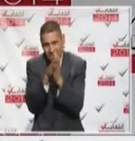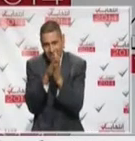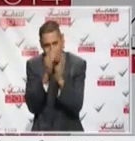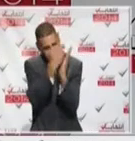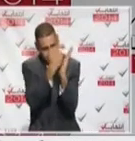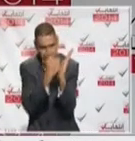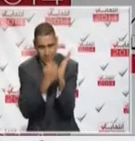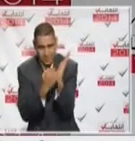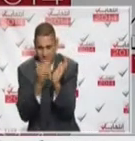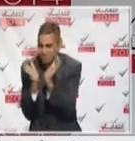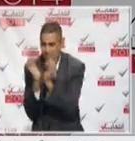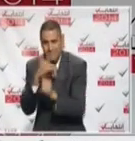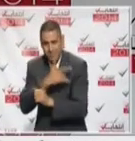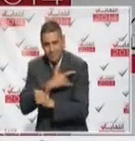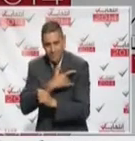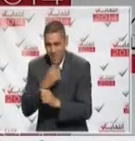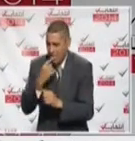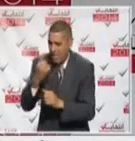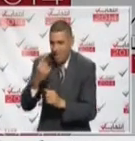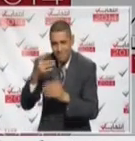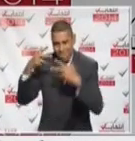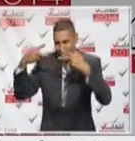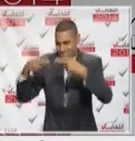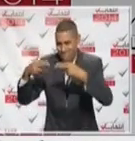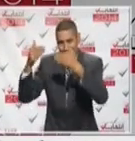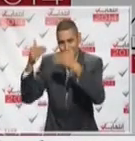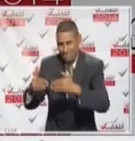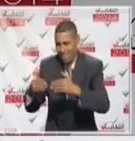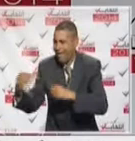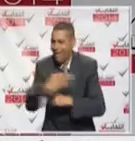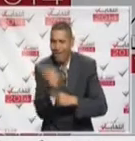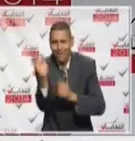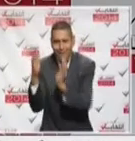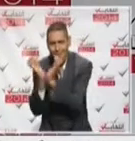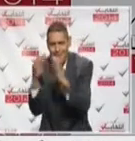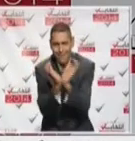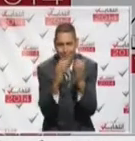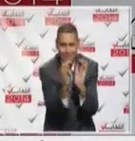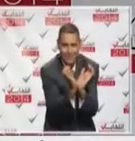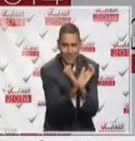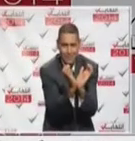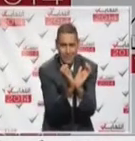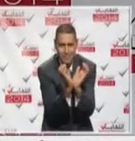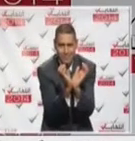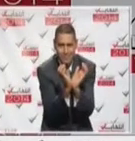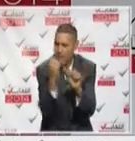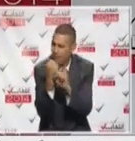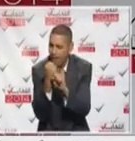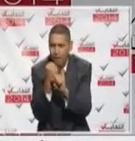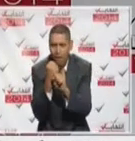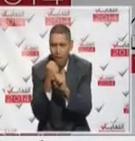وبرنامج تيار المحبه نحن سنتصدى للسياحه الحزبيه وسنعمل لمنعها بالقانون في